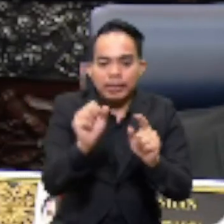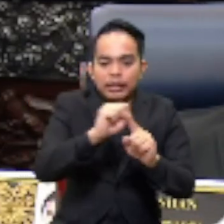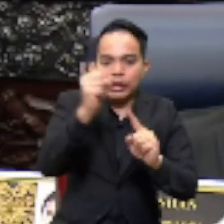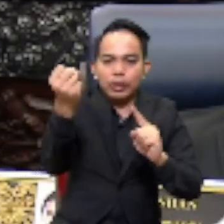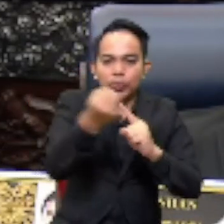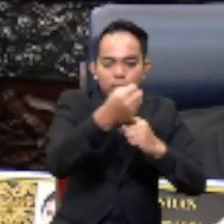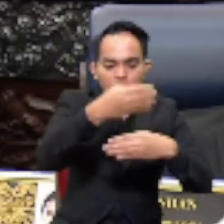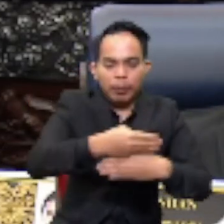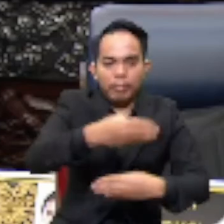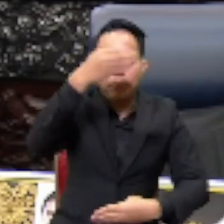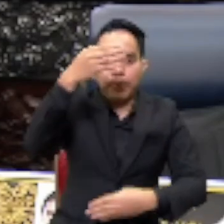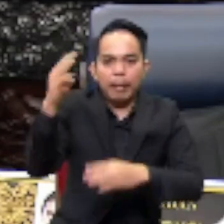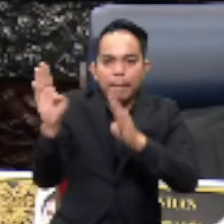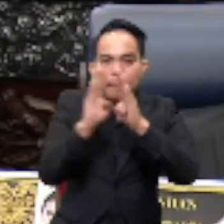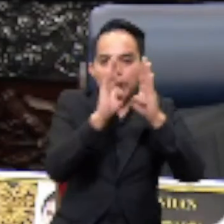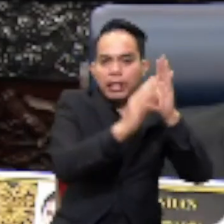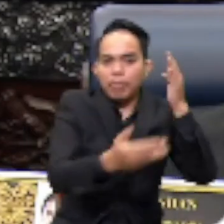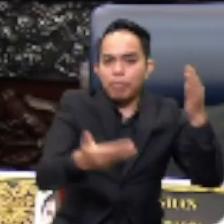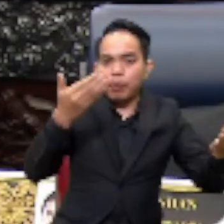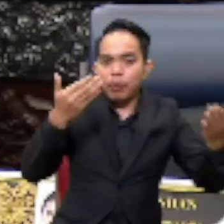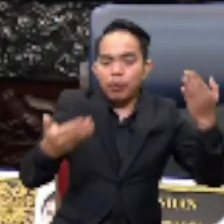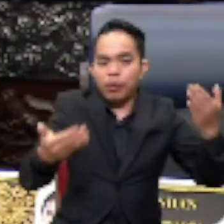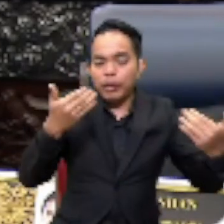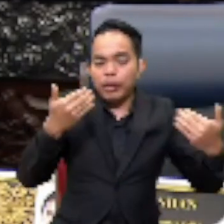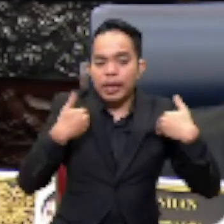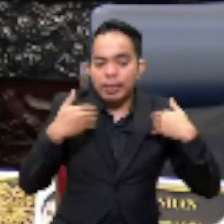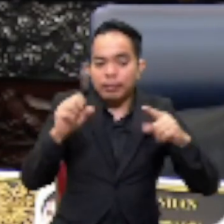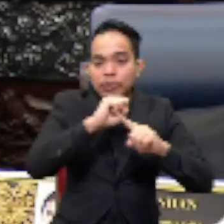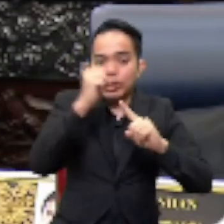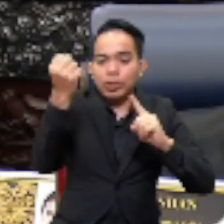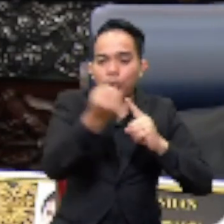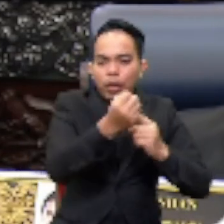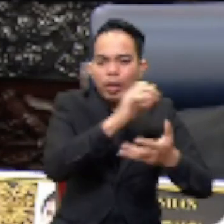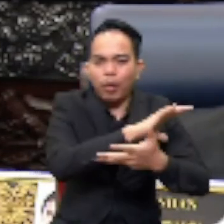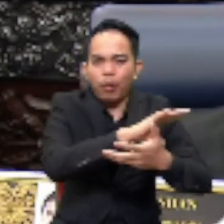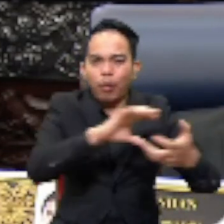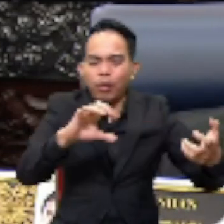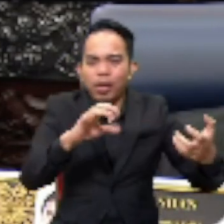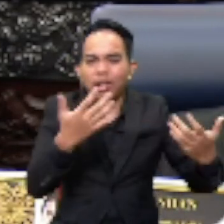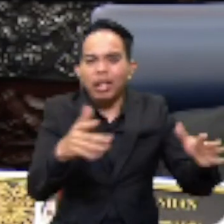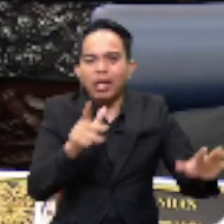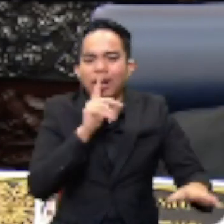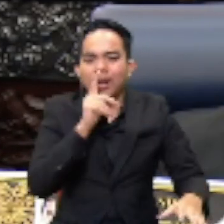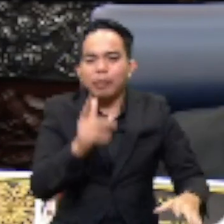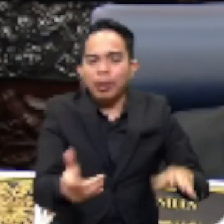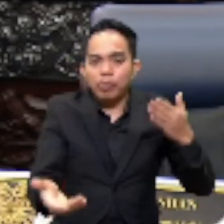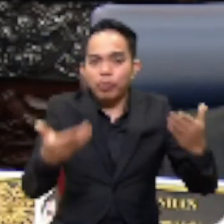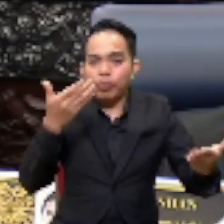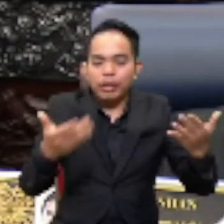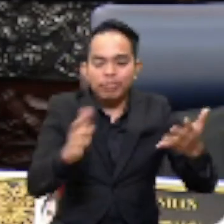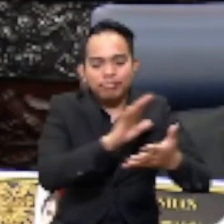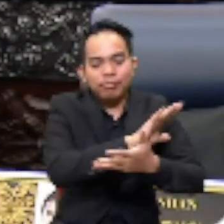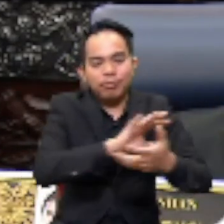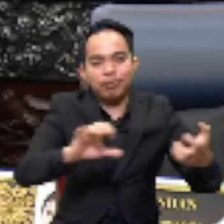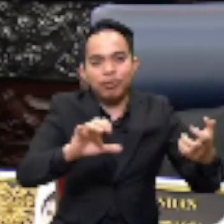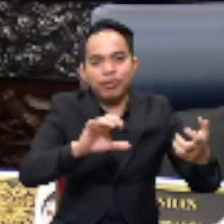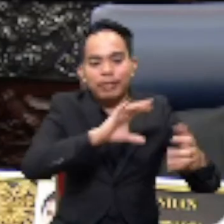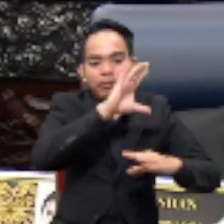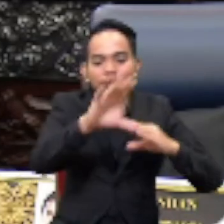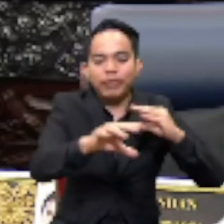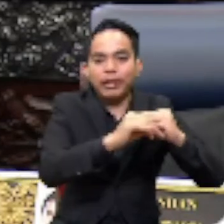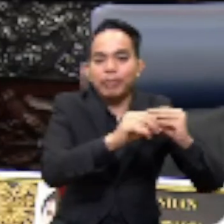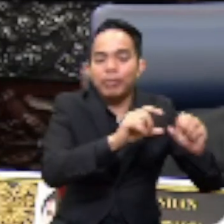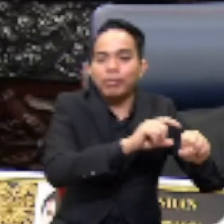dan juga Bandar yang turut akan terdedah kepada situasi rosak daif usang serta semakin memburuk dengan pertambahan